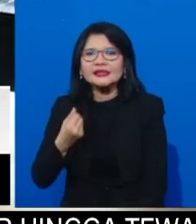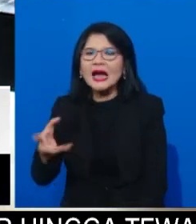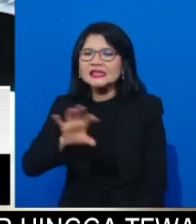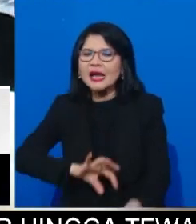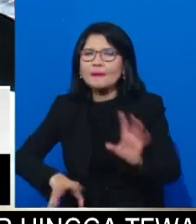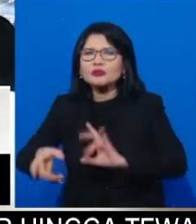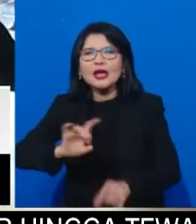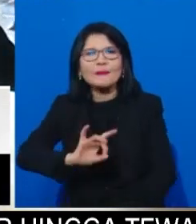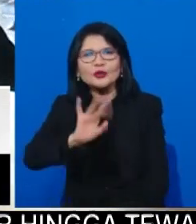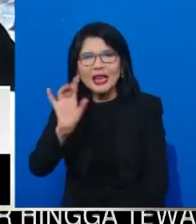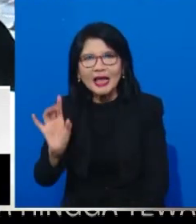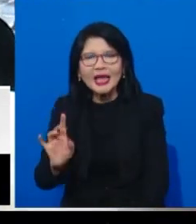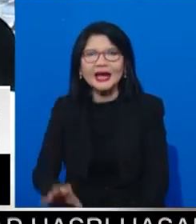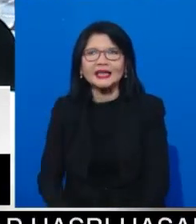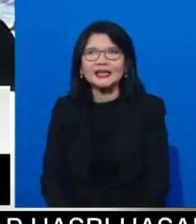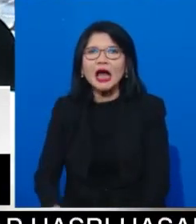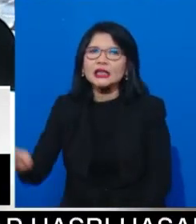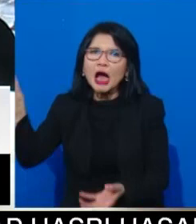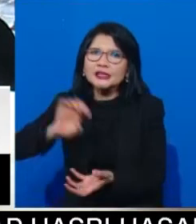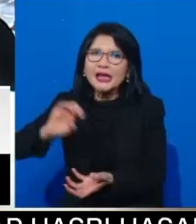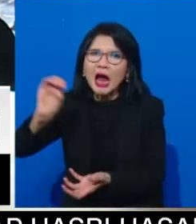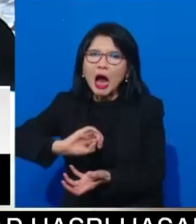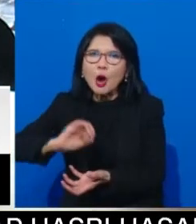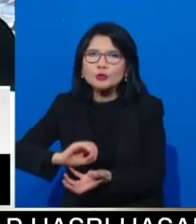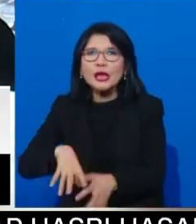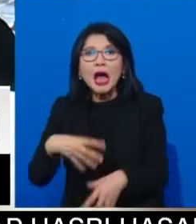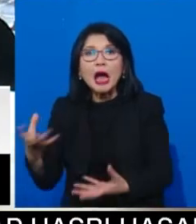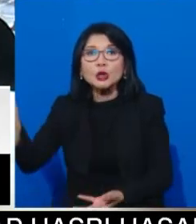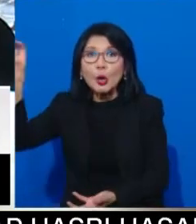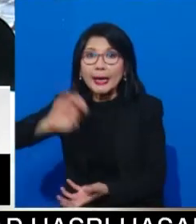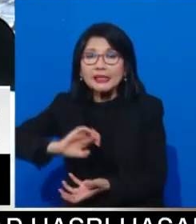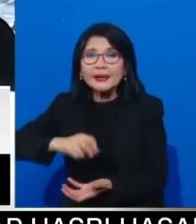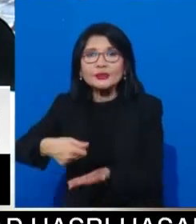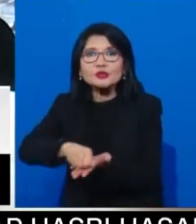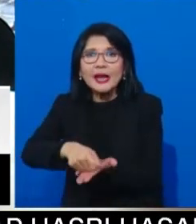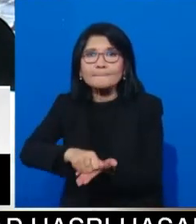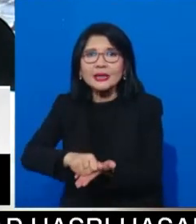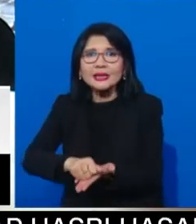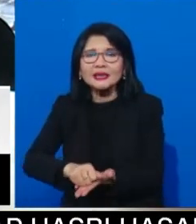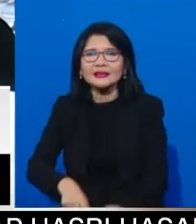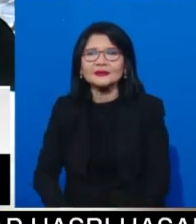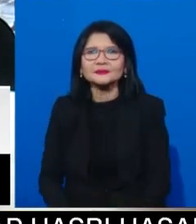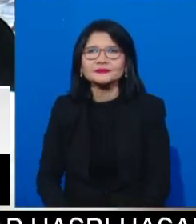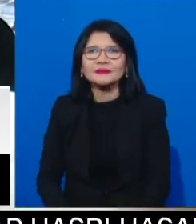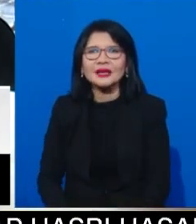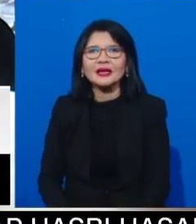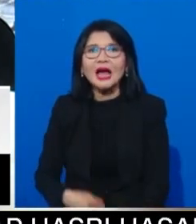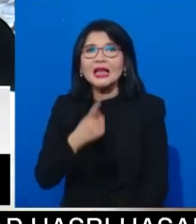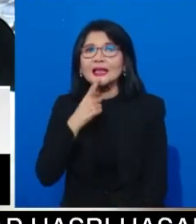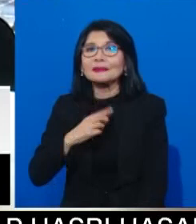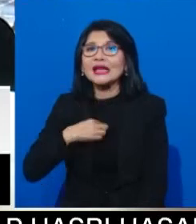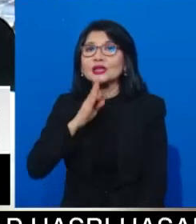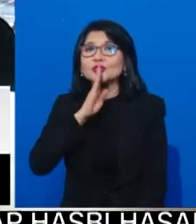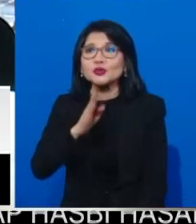berbagai bumbu lain atau saus, kemudian juga kecap, atau bahkan sambal agar kemudian rasanya makin joss. Tapi jujur, buat saya